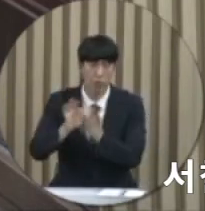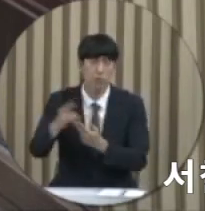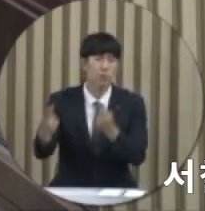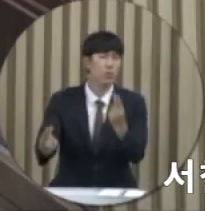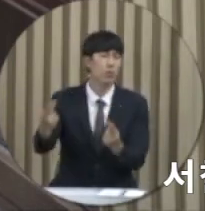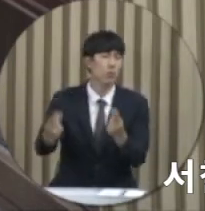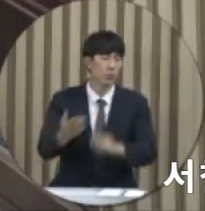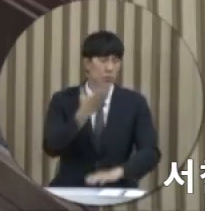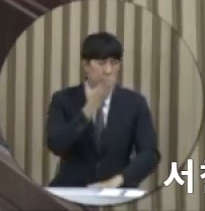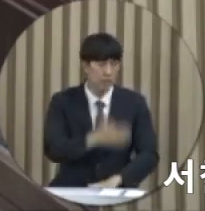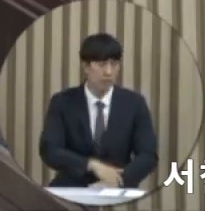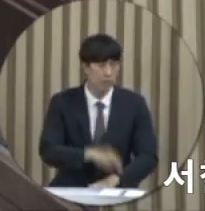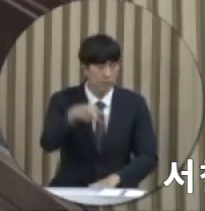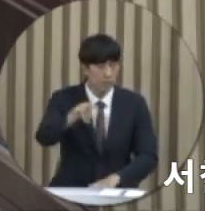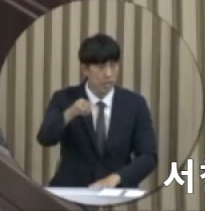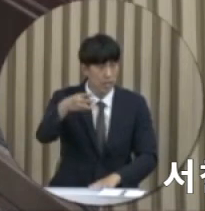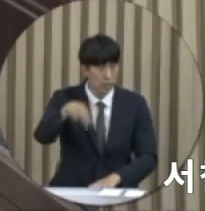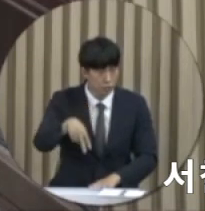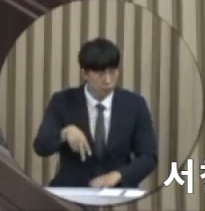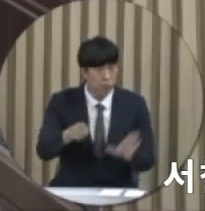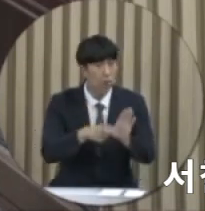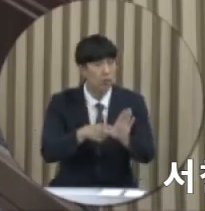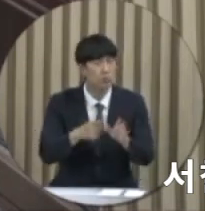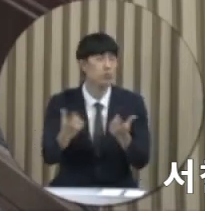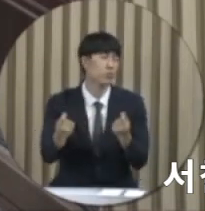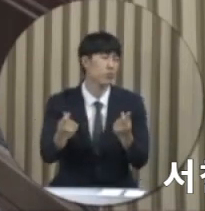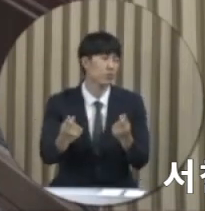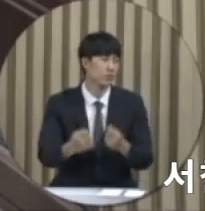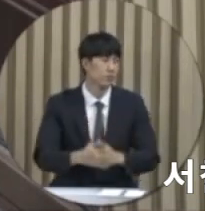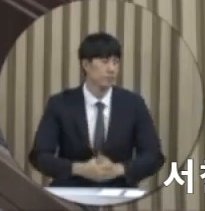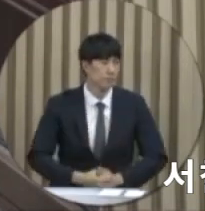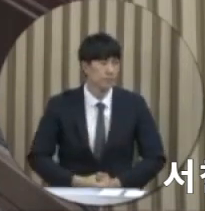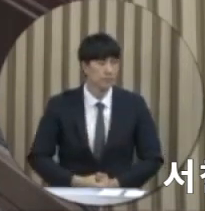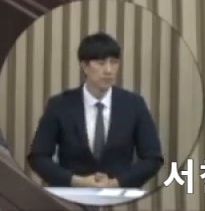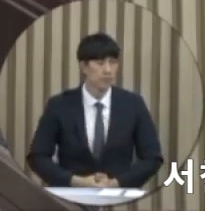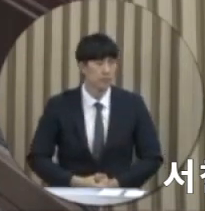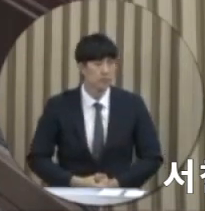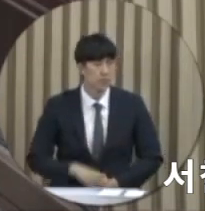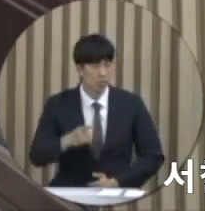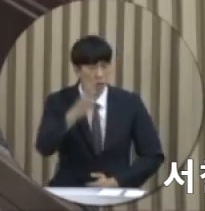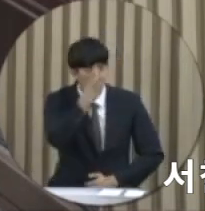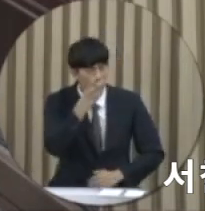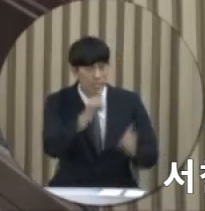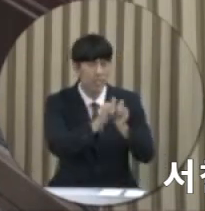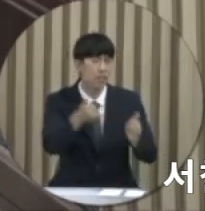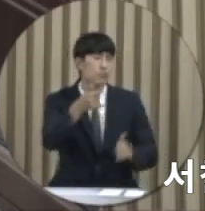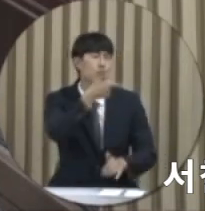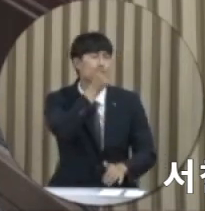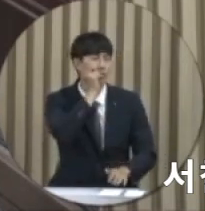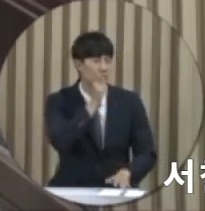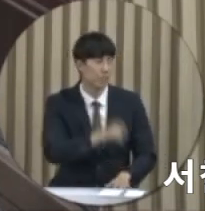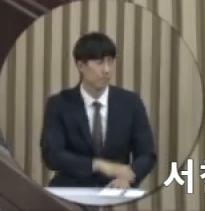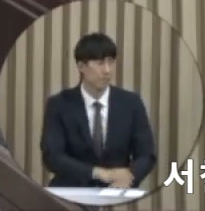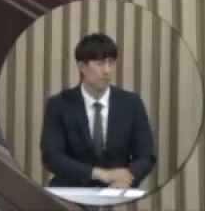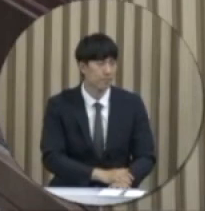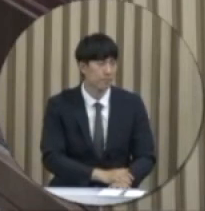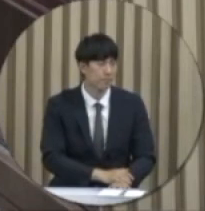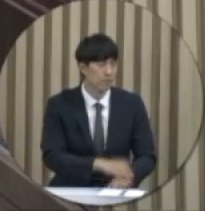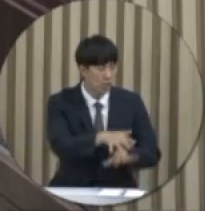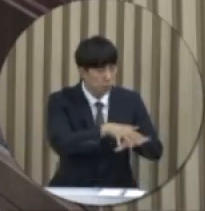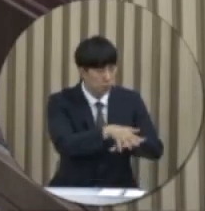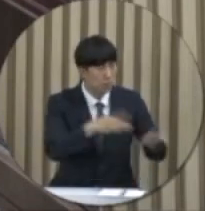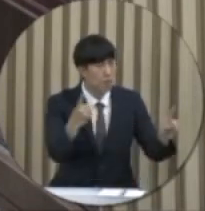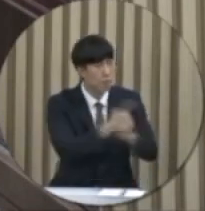있습니다. 세리동과 병점 역시도 마찬가지고요. 그게 이제 관리 인원의 부족이라는 생각이 듭니다. 조직